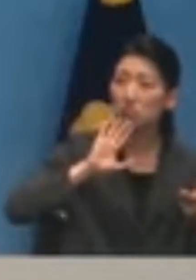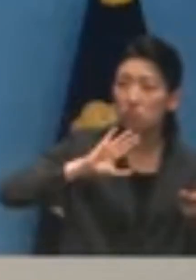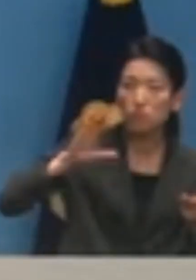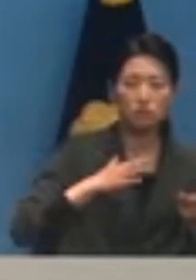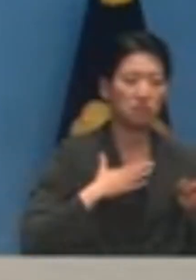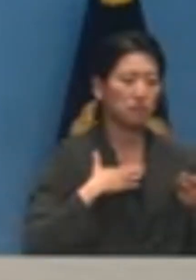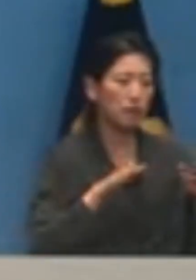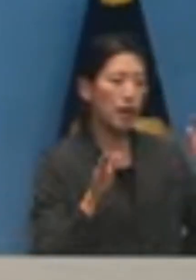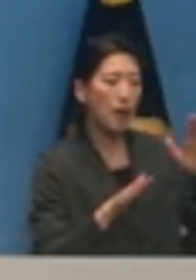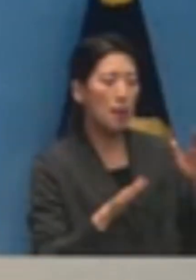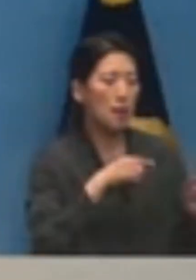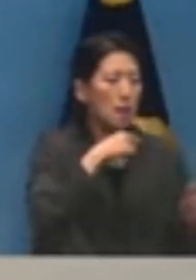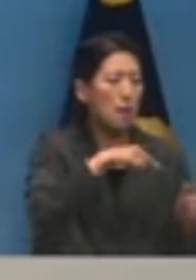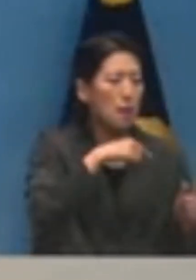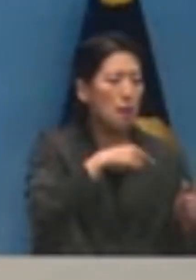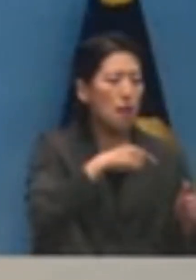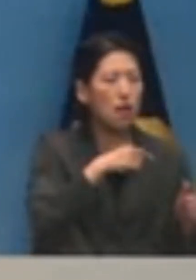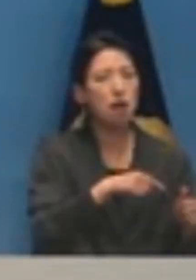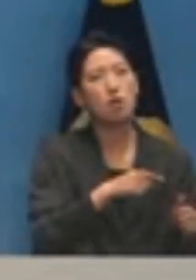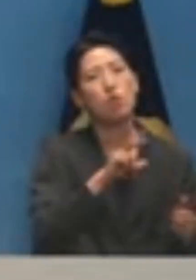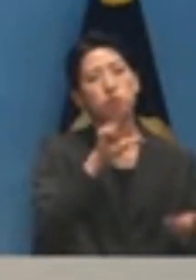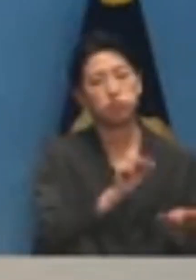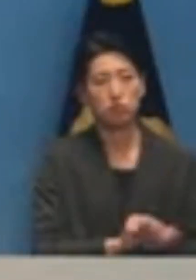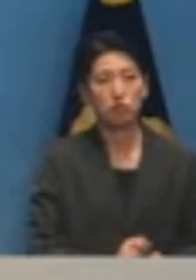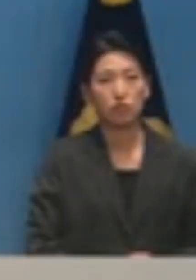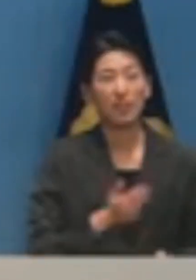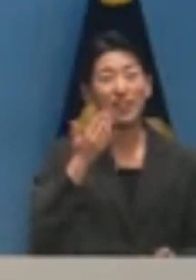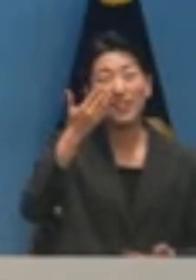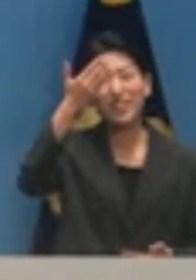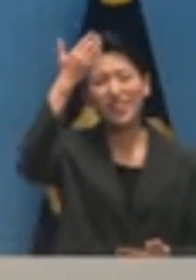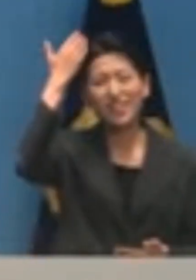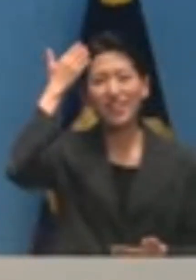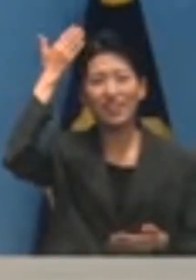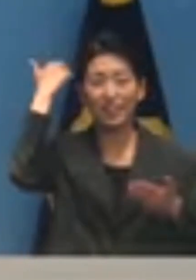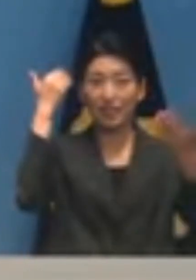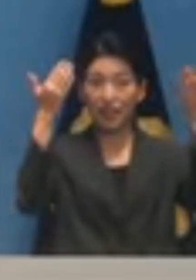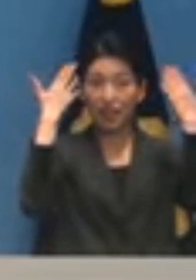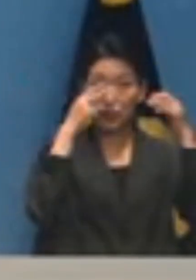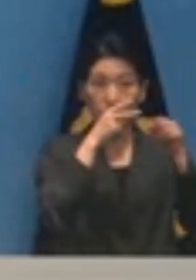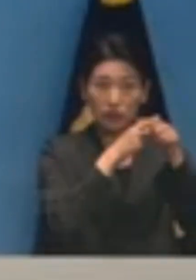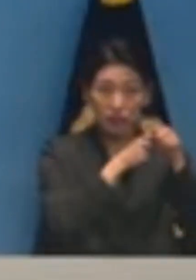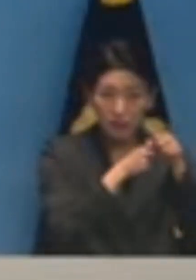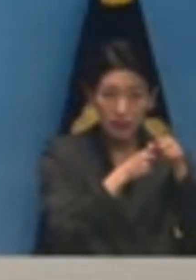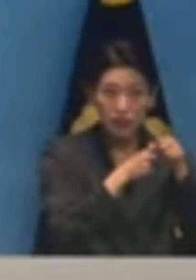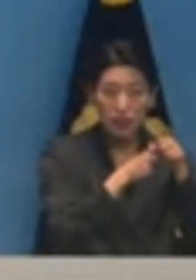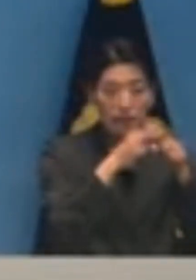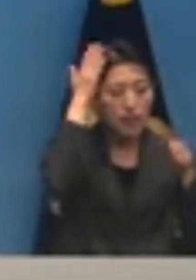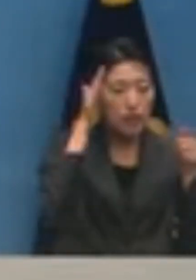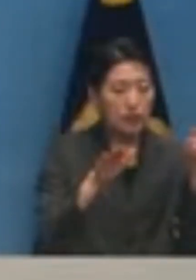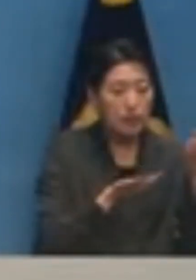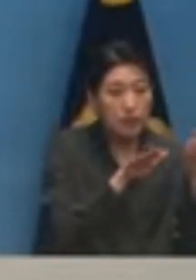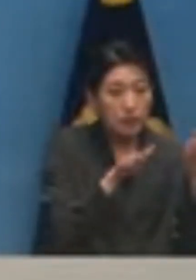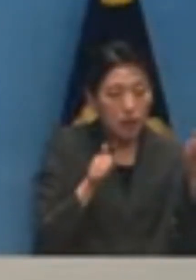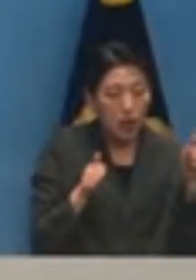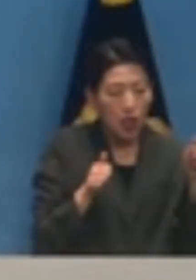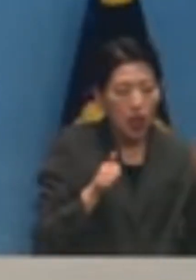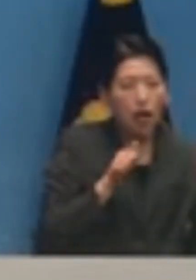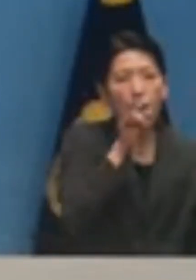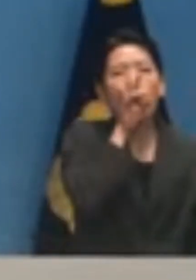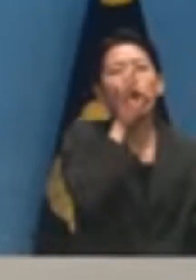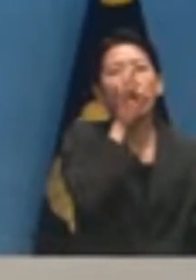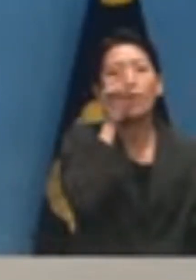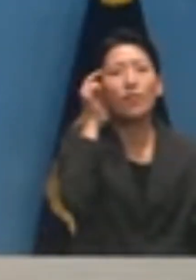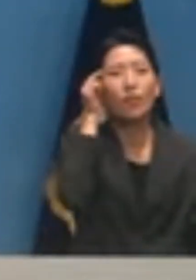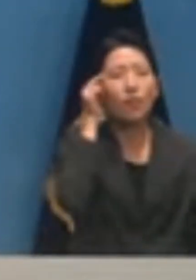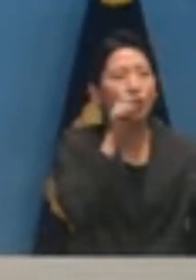있습니다. 예전에는 스승의 그림자도 밟지 않는다고 하였습니다. 스승에게 가르침을 받을 수 있다는 그